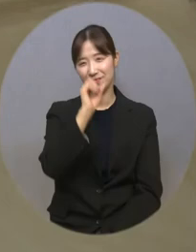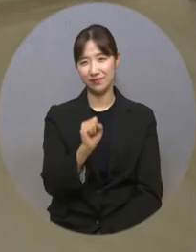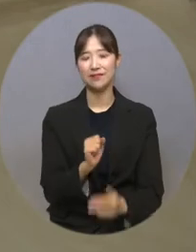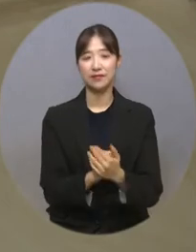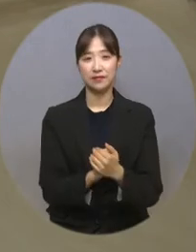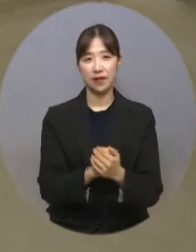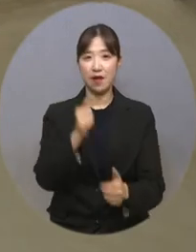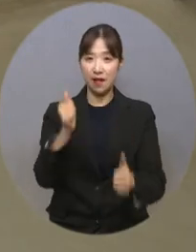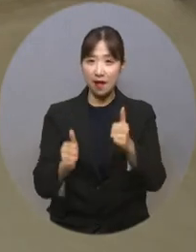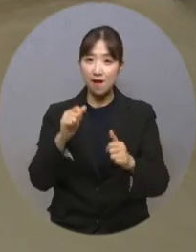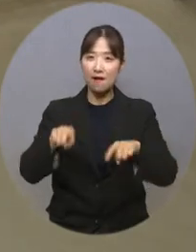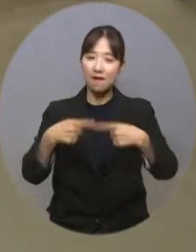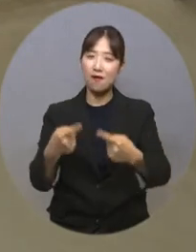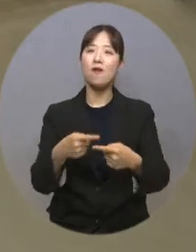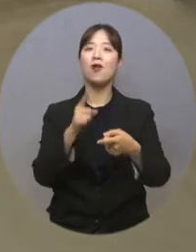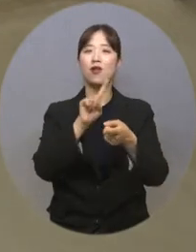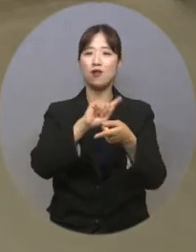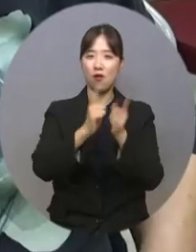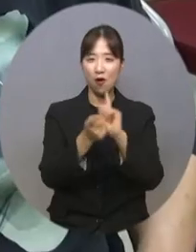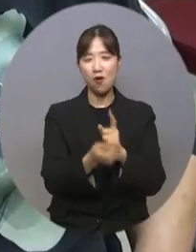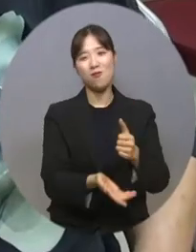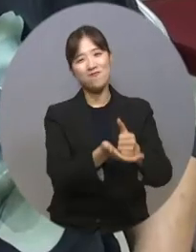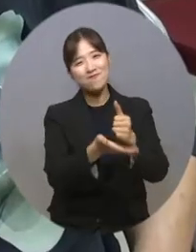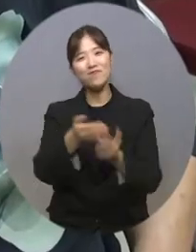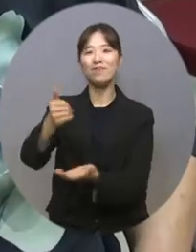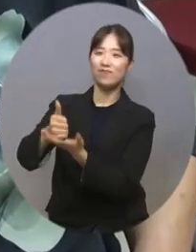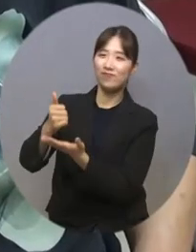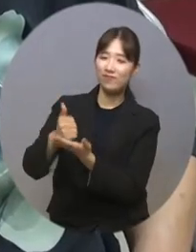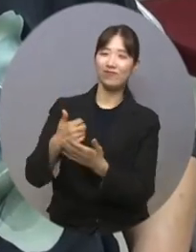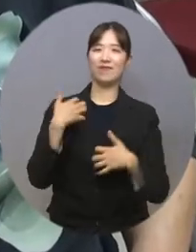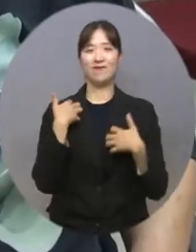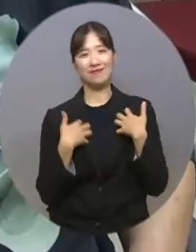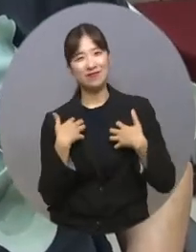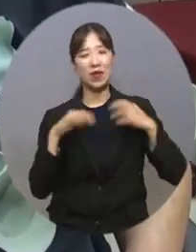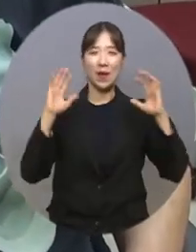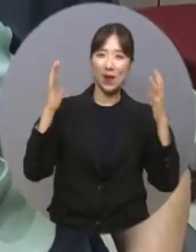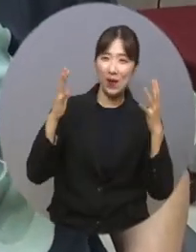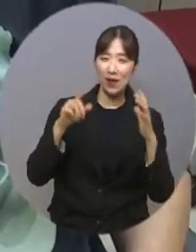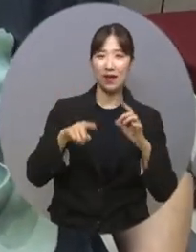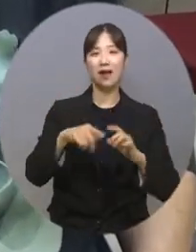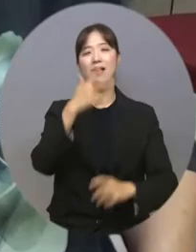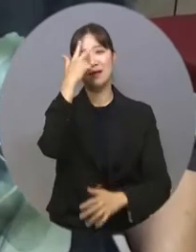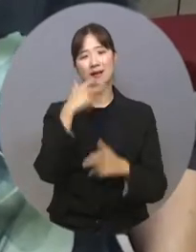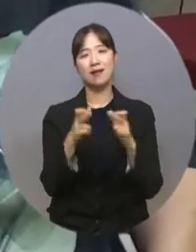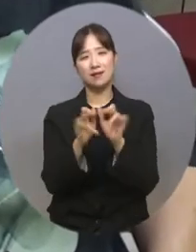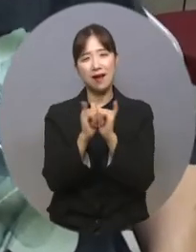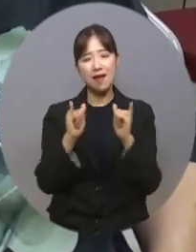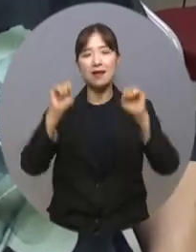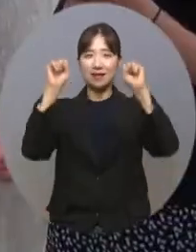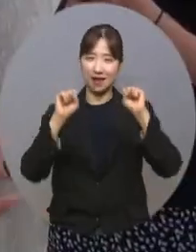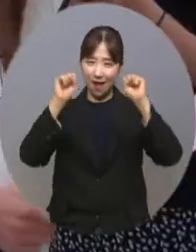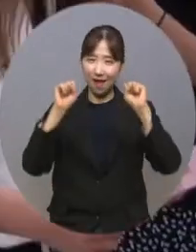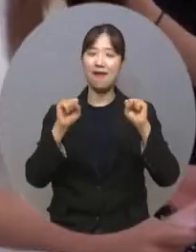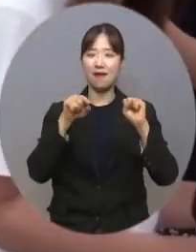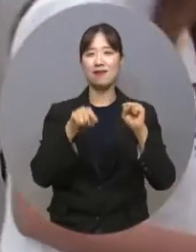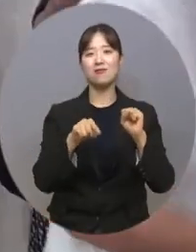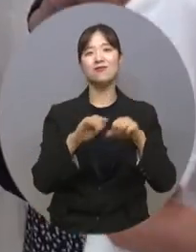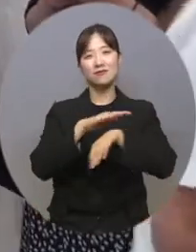통해 서로를 응원하며 기뻐하는 선수들, 이 대회가 시각장애인 생활체육으로